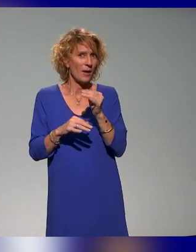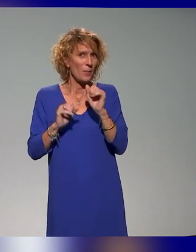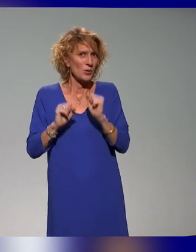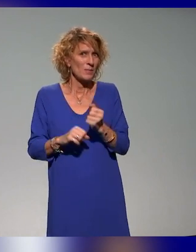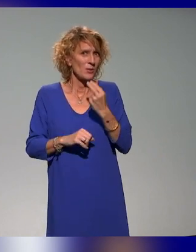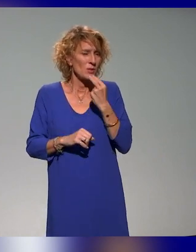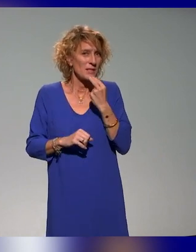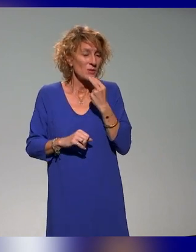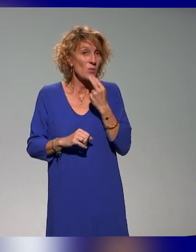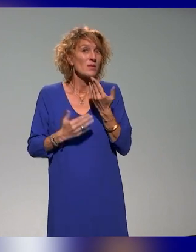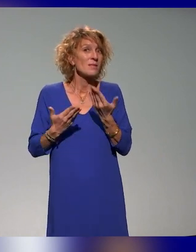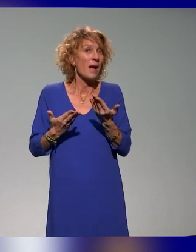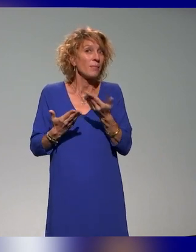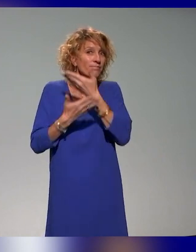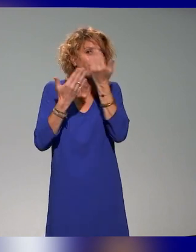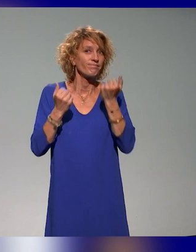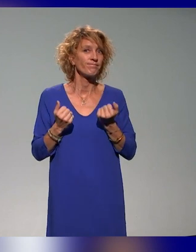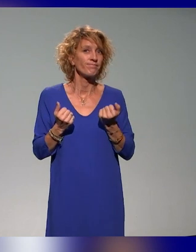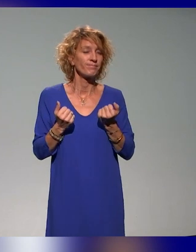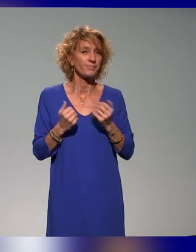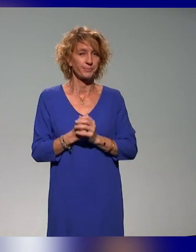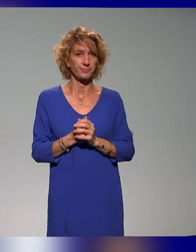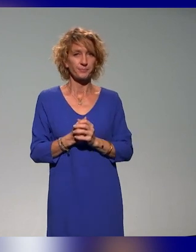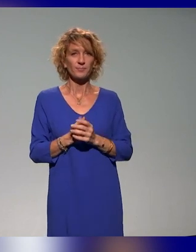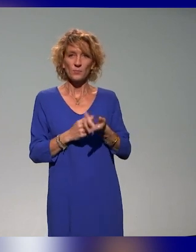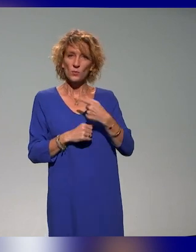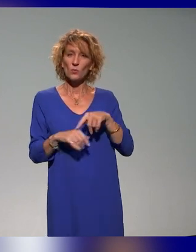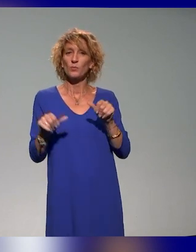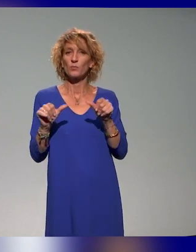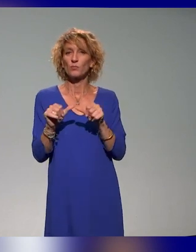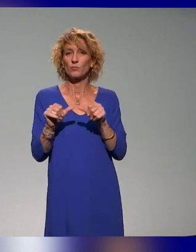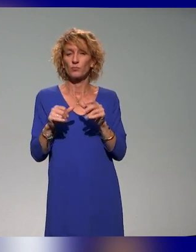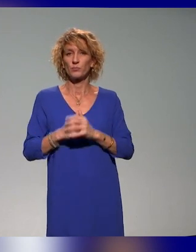contenu. Donc, comment on a procédé?